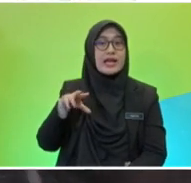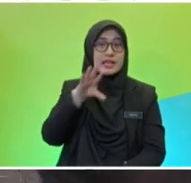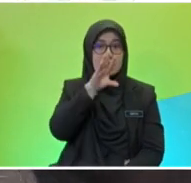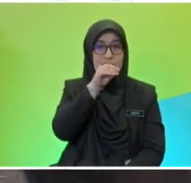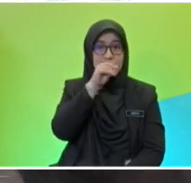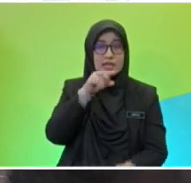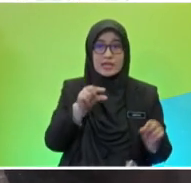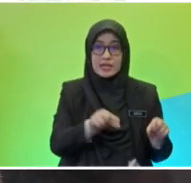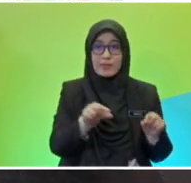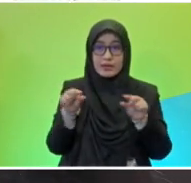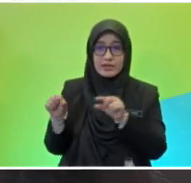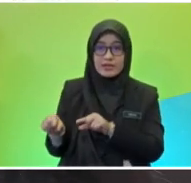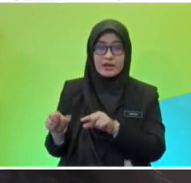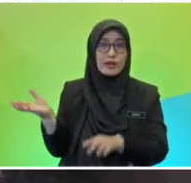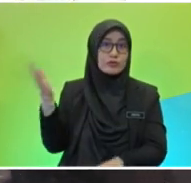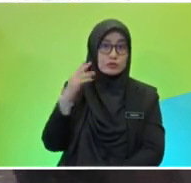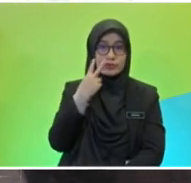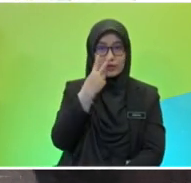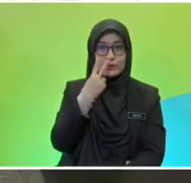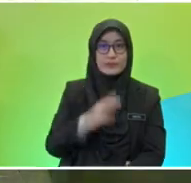bergerak. Okey, jom kita tengok.